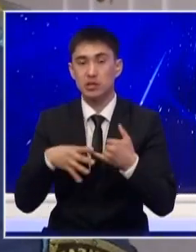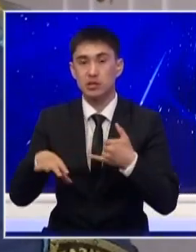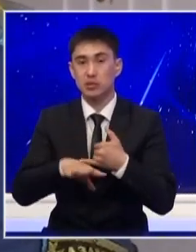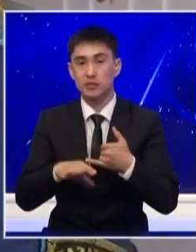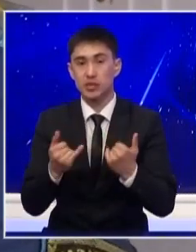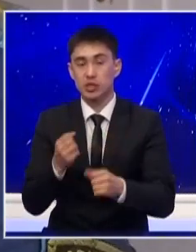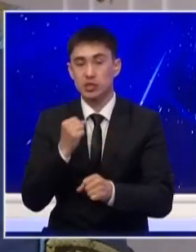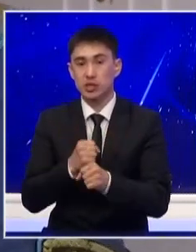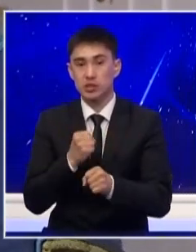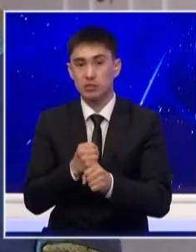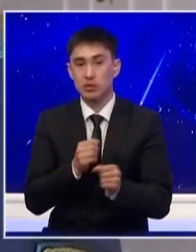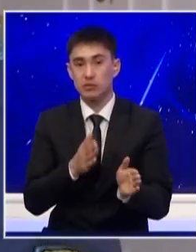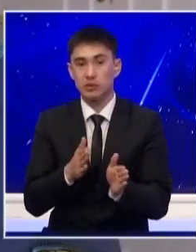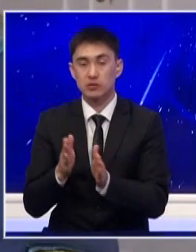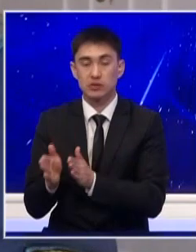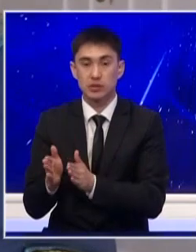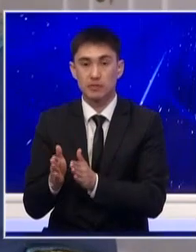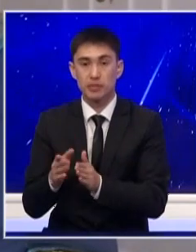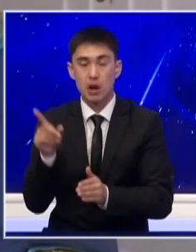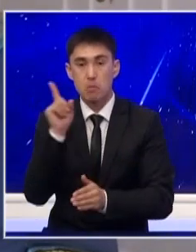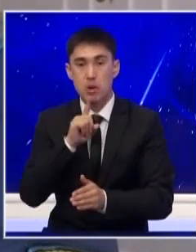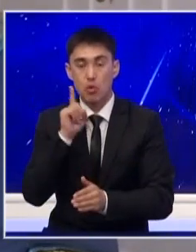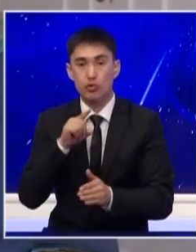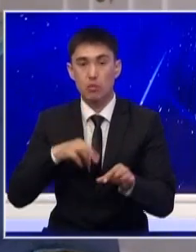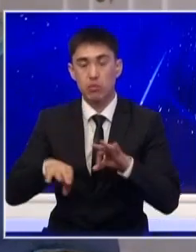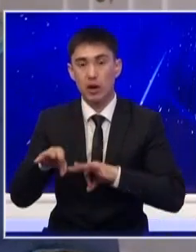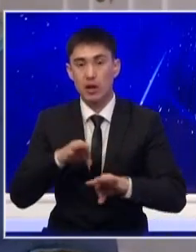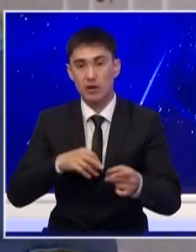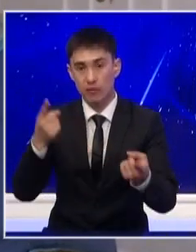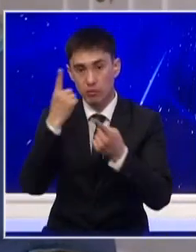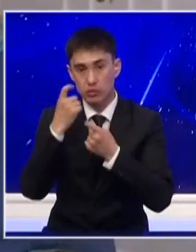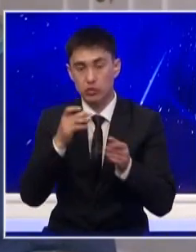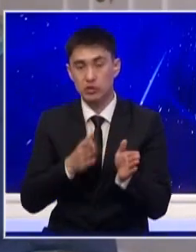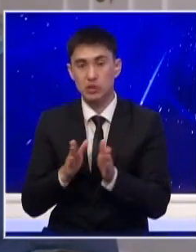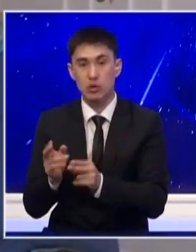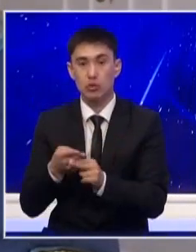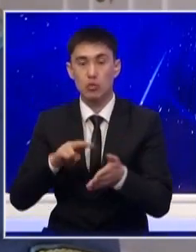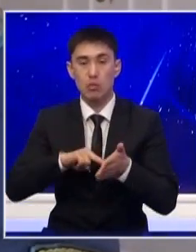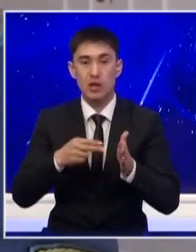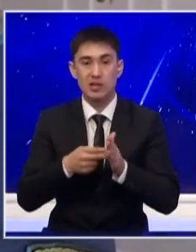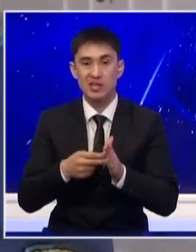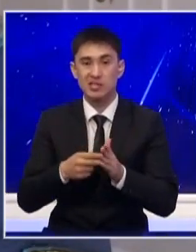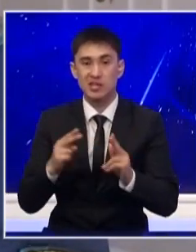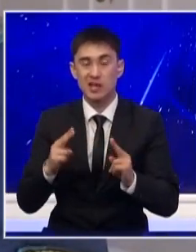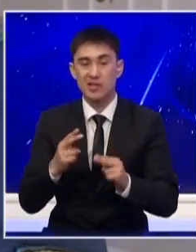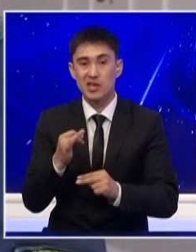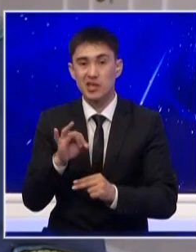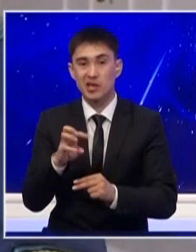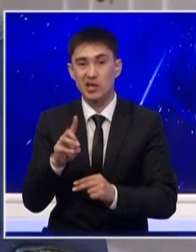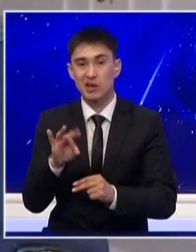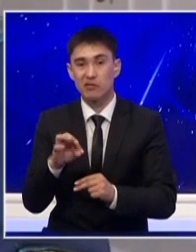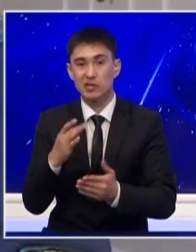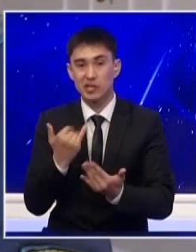Сейчас разрабатывается пилотный проект информационной системы, которую планируется интегрировать в действующие